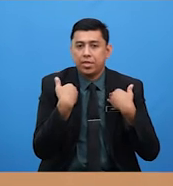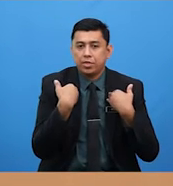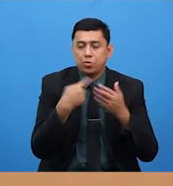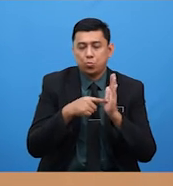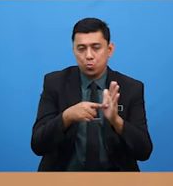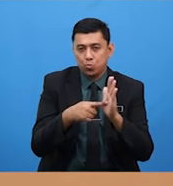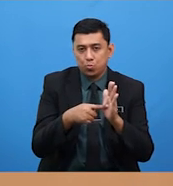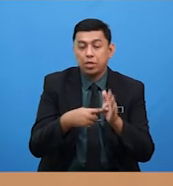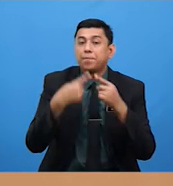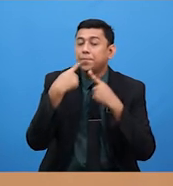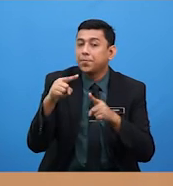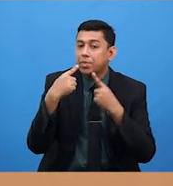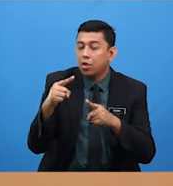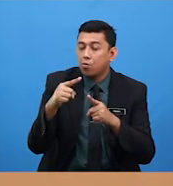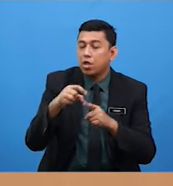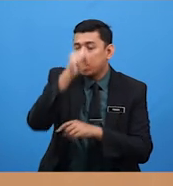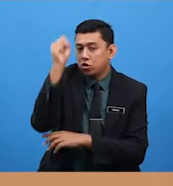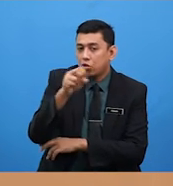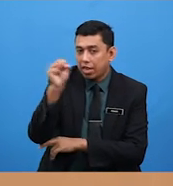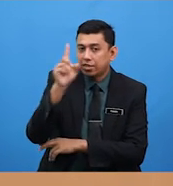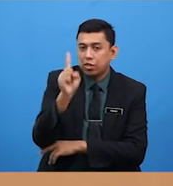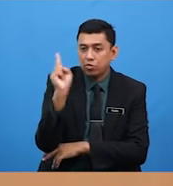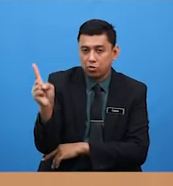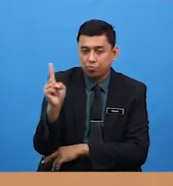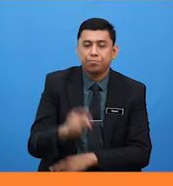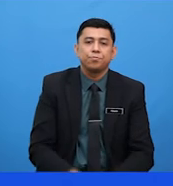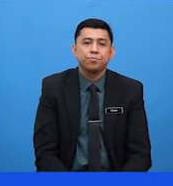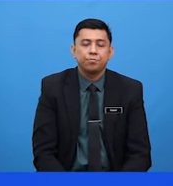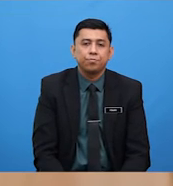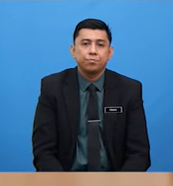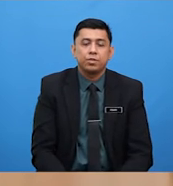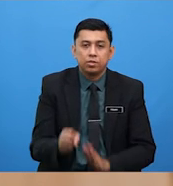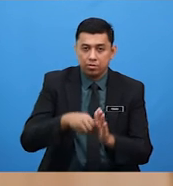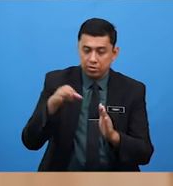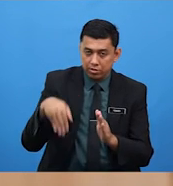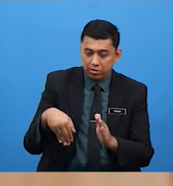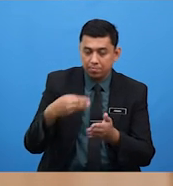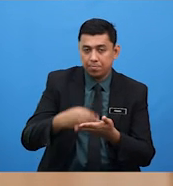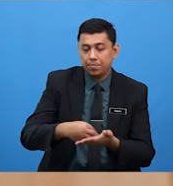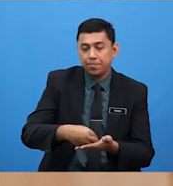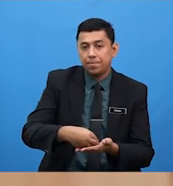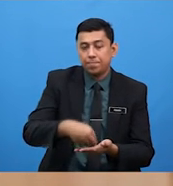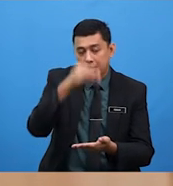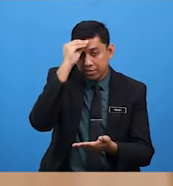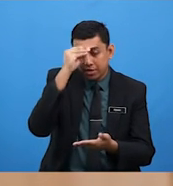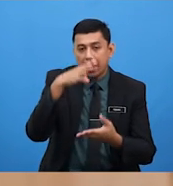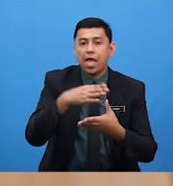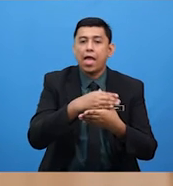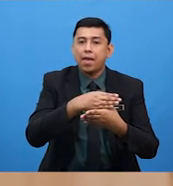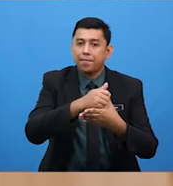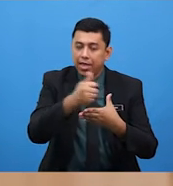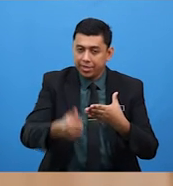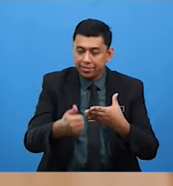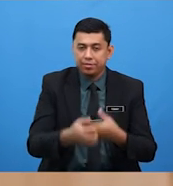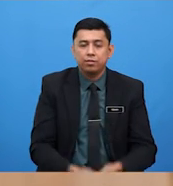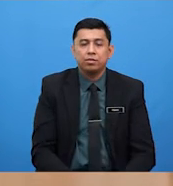sii_790525. Saya akan menjawab soalan satu demi satu. Sebelum mengakhiri pembelajaran pada hari ini, mari